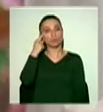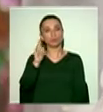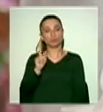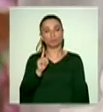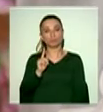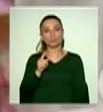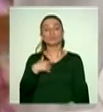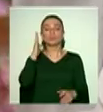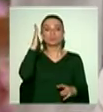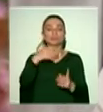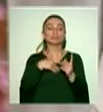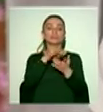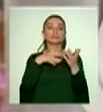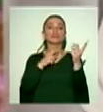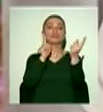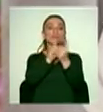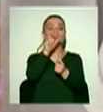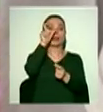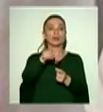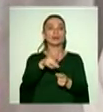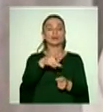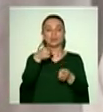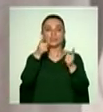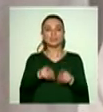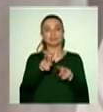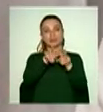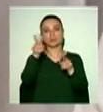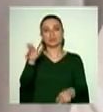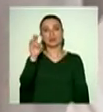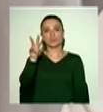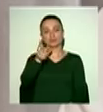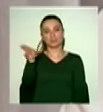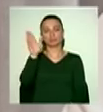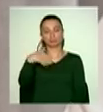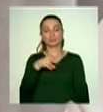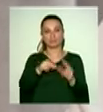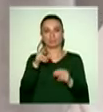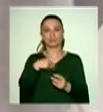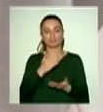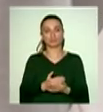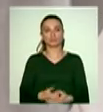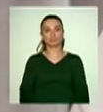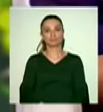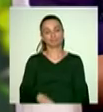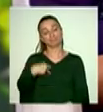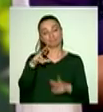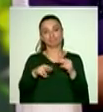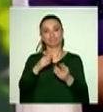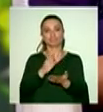მაინც ვფიქრობ, რომ შევხვდები ისეთ ადამიანს, რომელიც ისეთივე ღირსეული იქნება, როგორიც ლევანი.